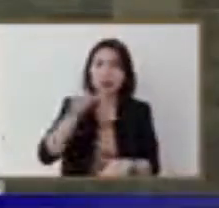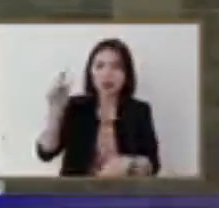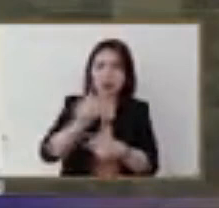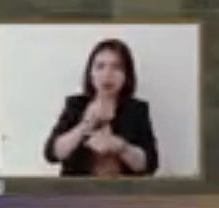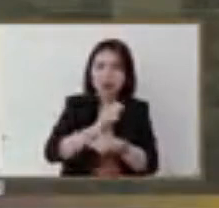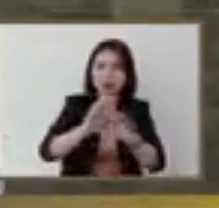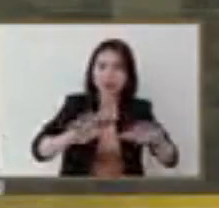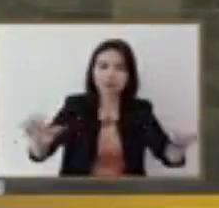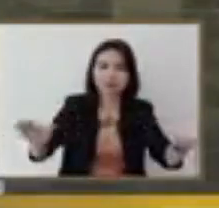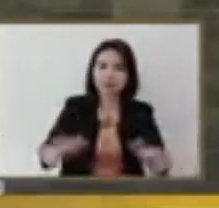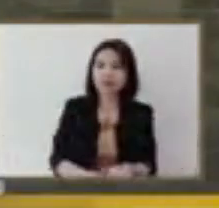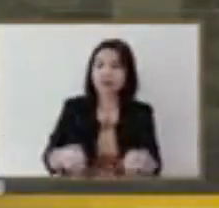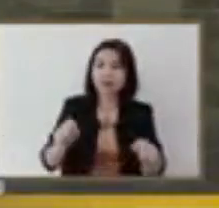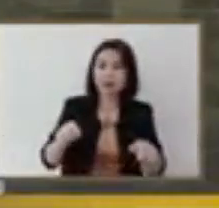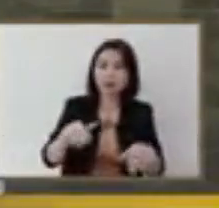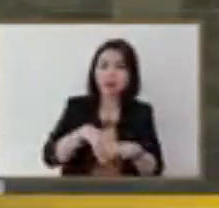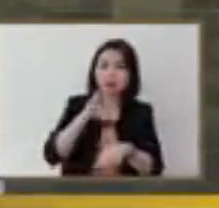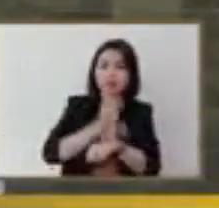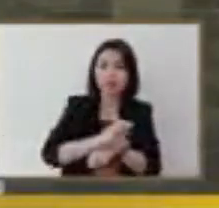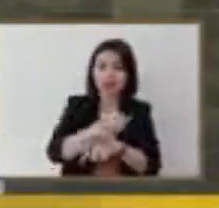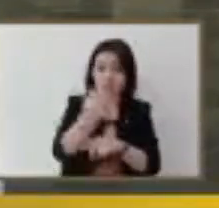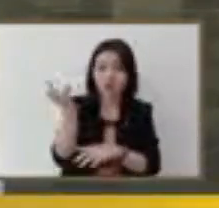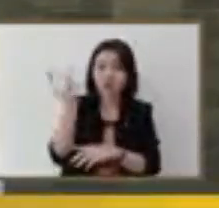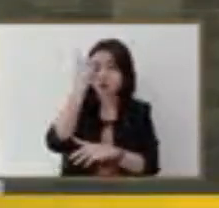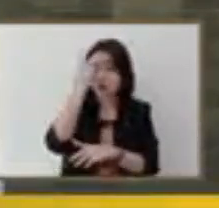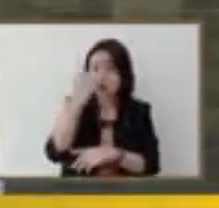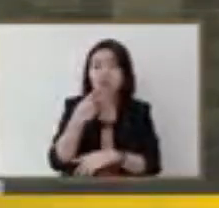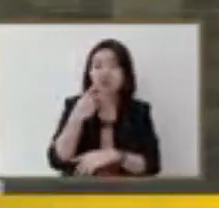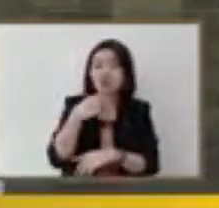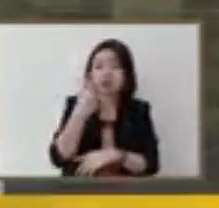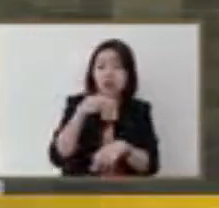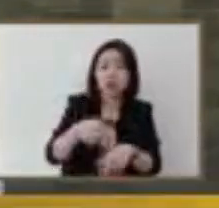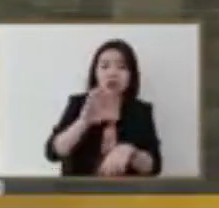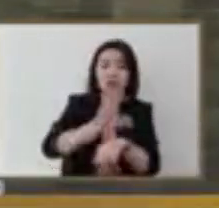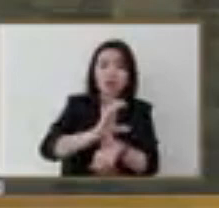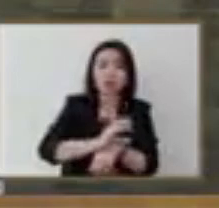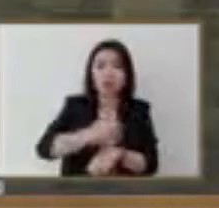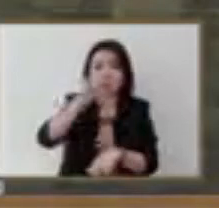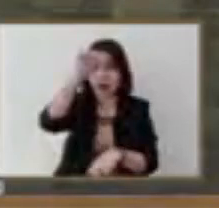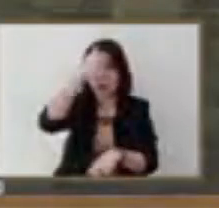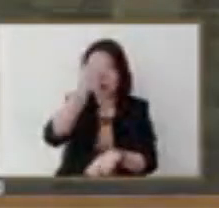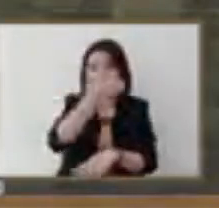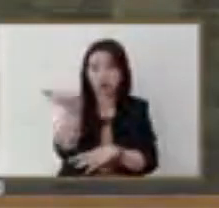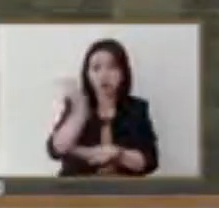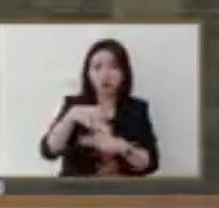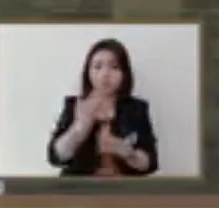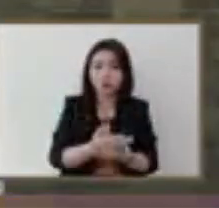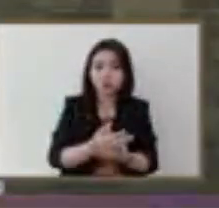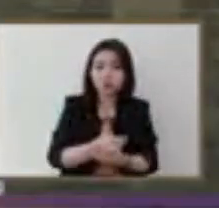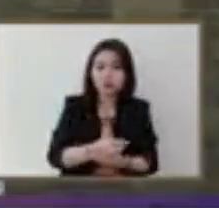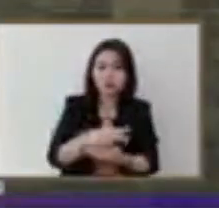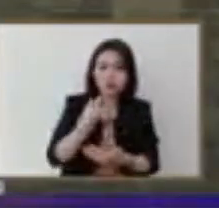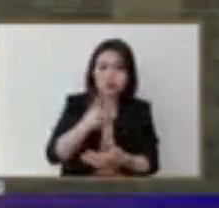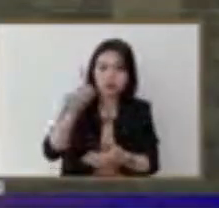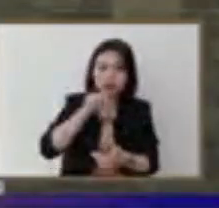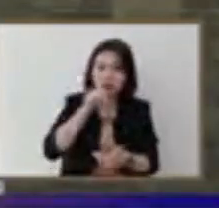yung mga nandidito, men, sa mga magulang na mga nandidito, pinapaalala ko sa inyo, huwag natin paintulutan